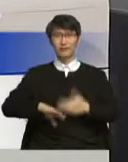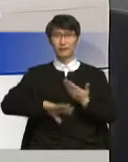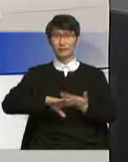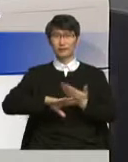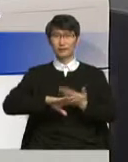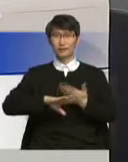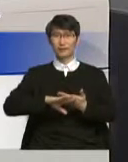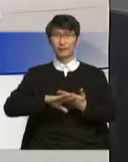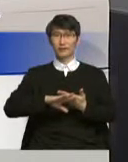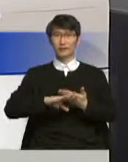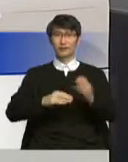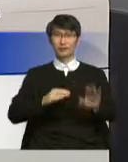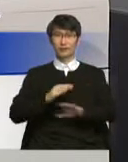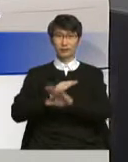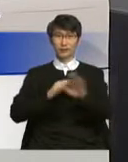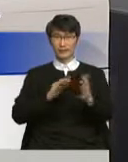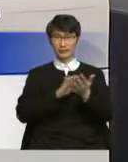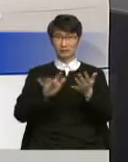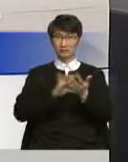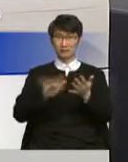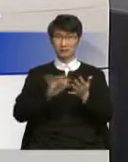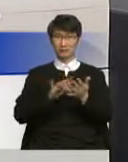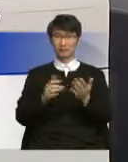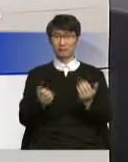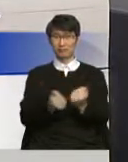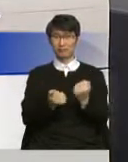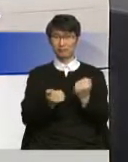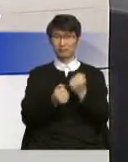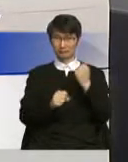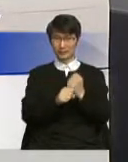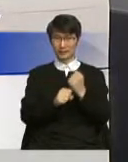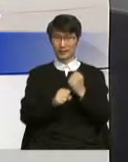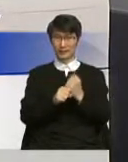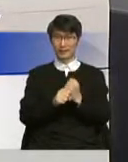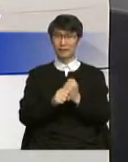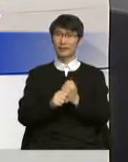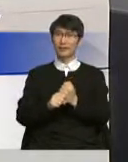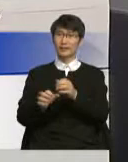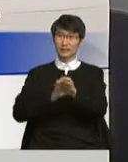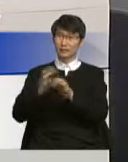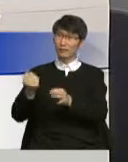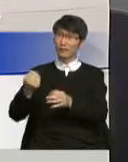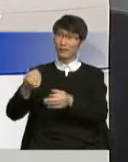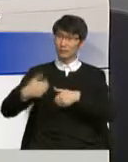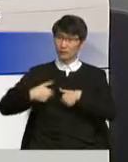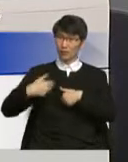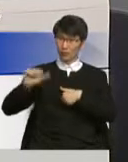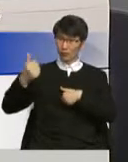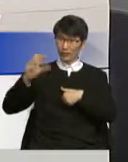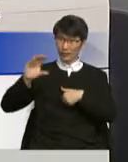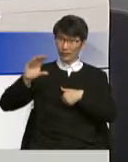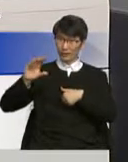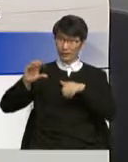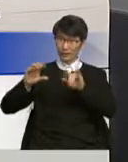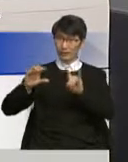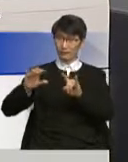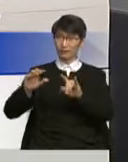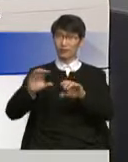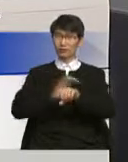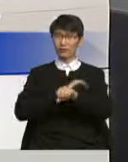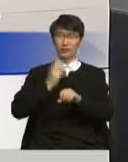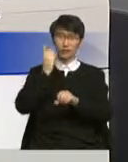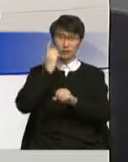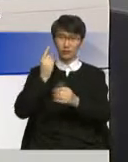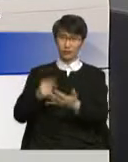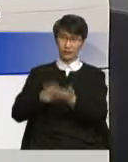틀려가지고 저희가 스마트 어플을 개발을 했어요. 만약에 뭐 명리시장에서 500개 필요하다면은 제가 뭐 컴퓨터나